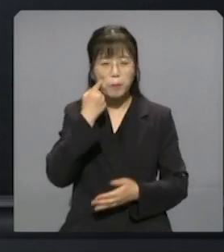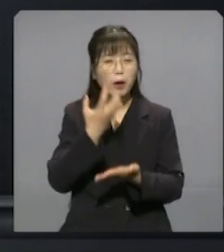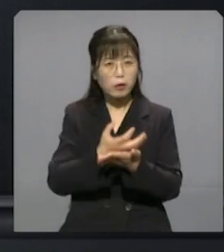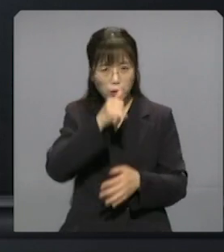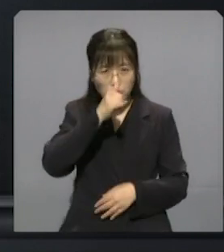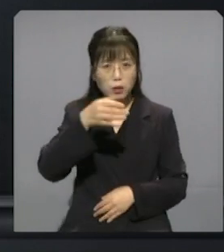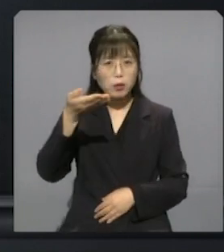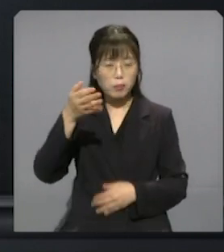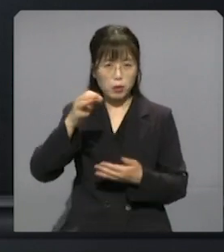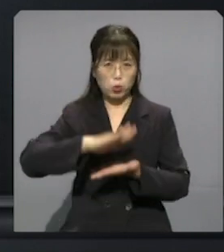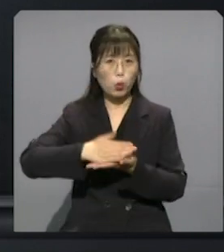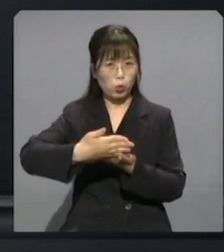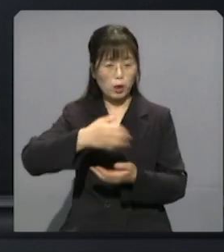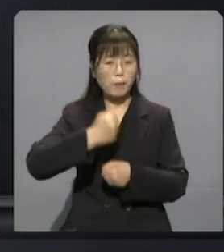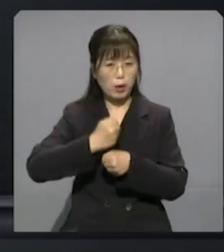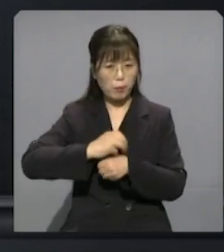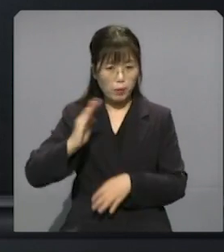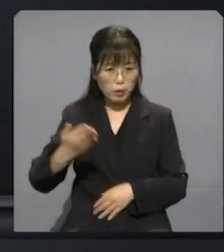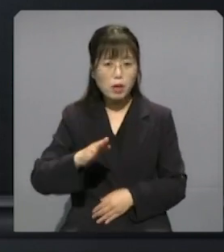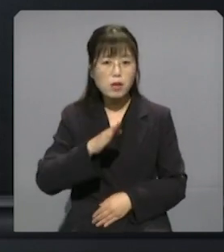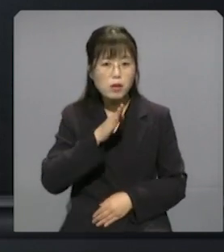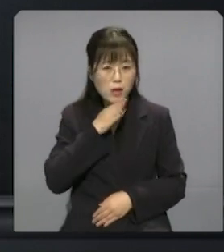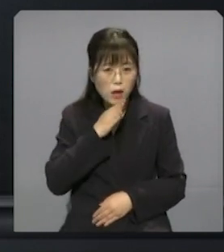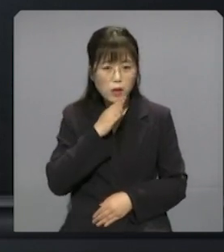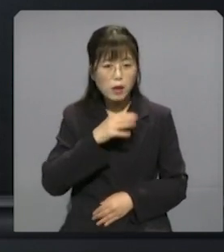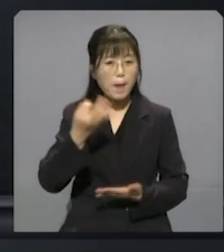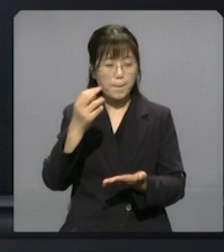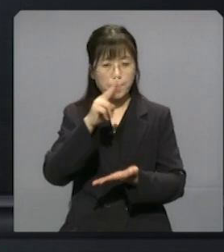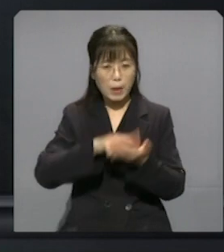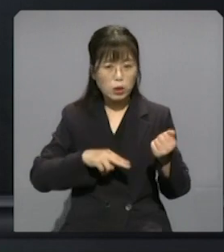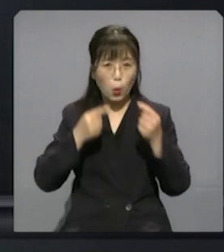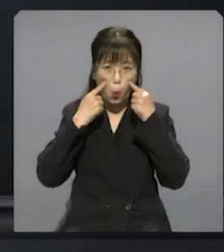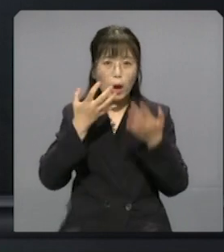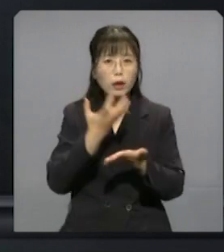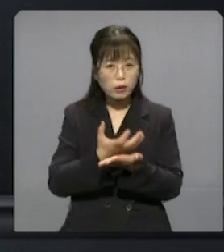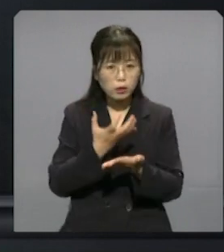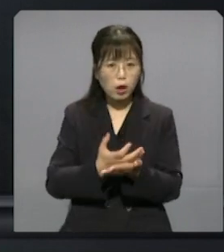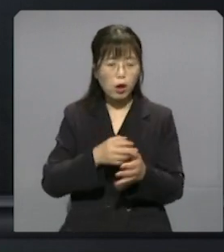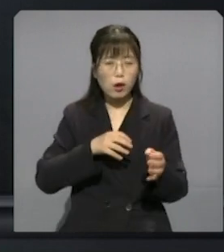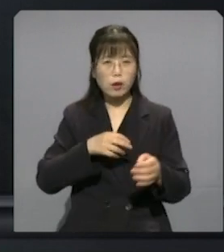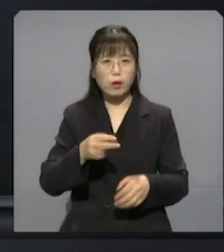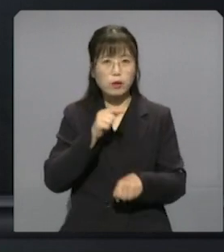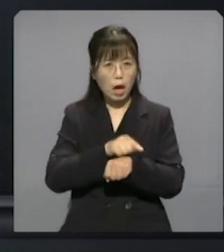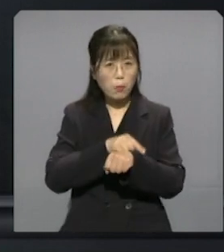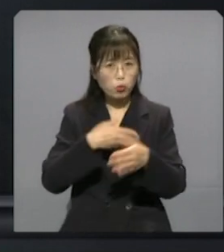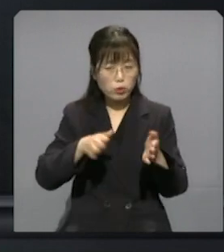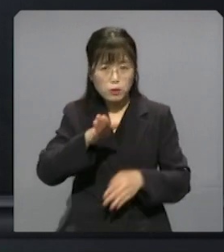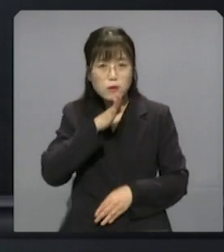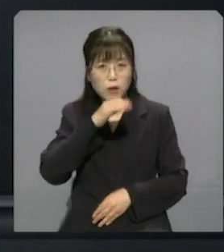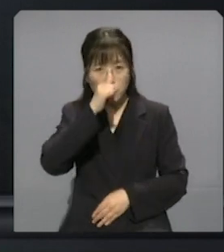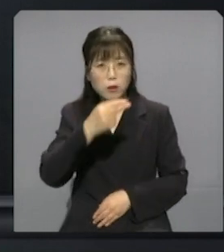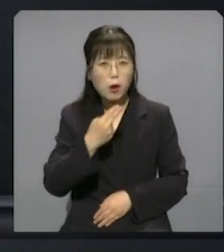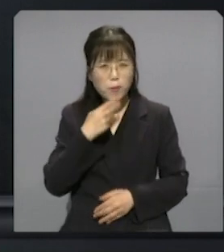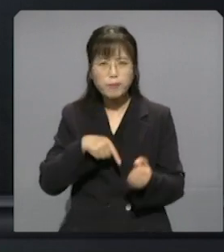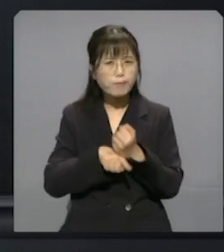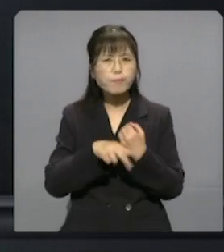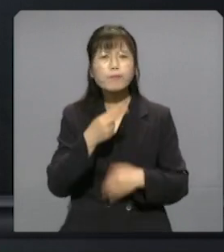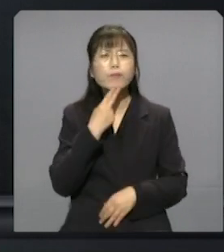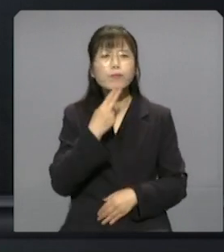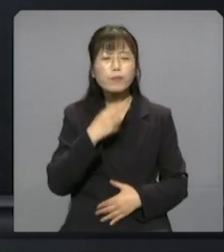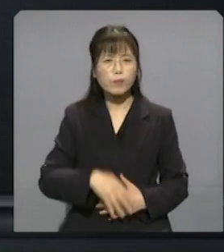어찌된 일인지 사업 활동 지표라고 할 수 있는 매출 확인서 혹은 사무실이 실제 있는지 등을 따지지 않고 있습니다